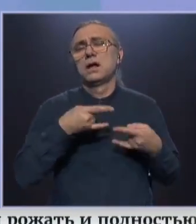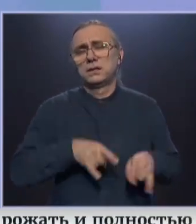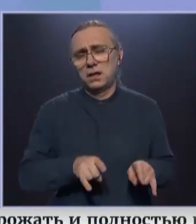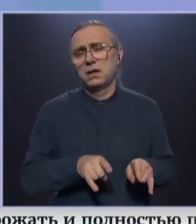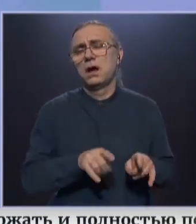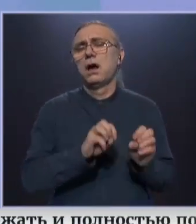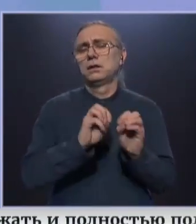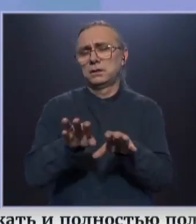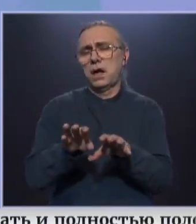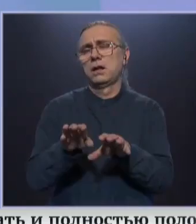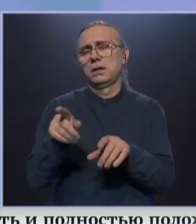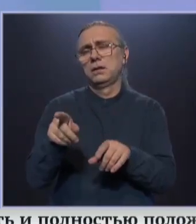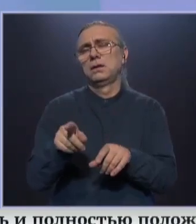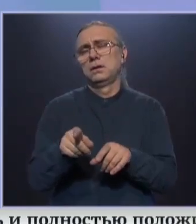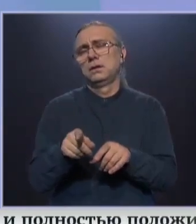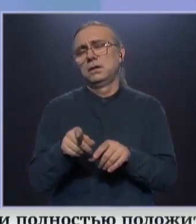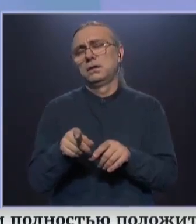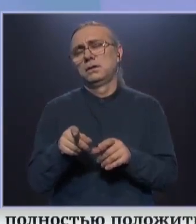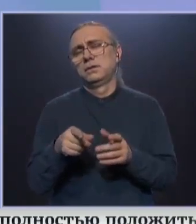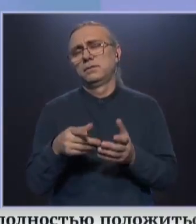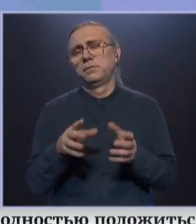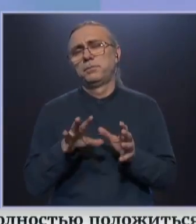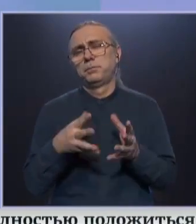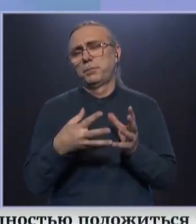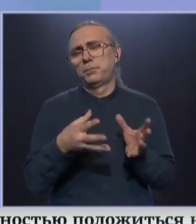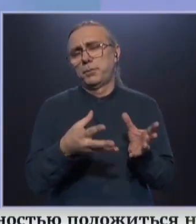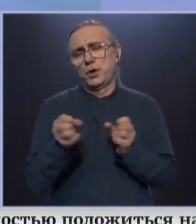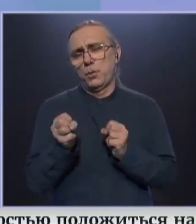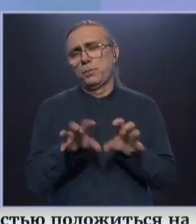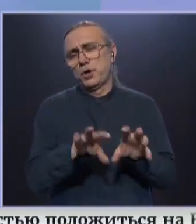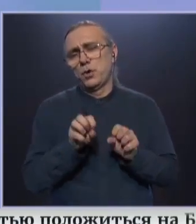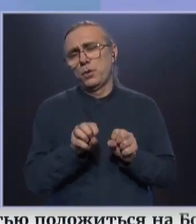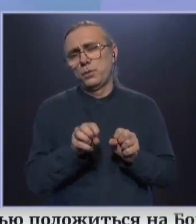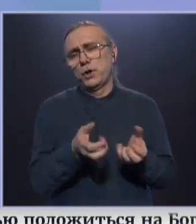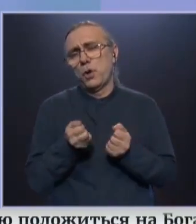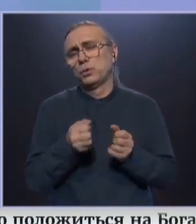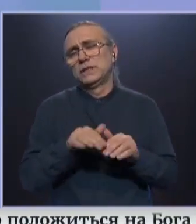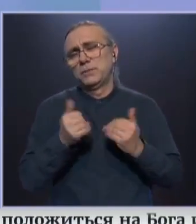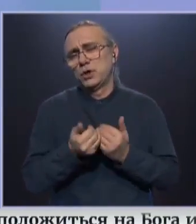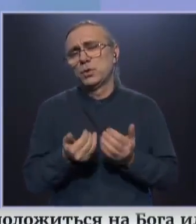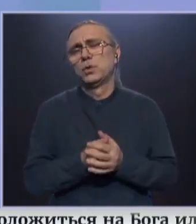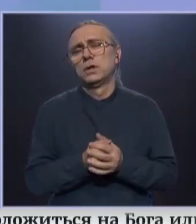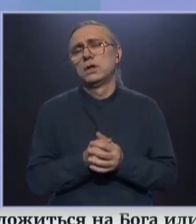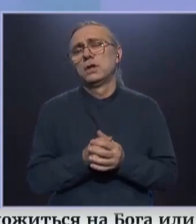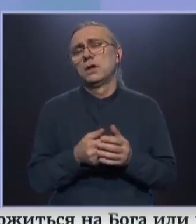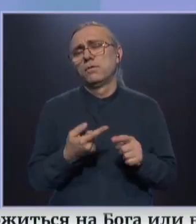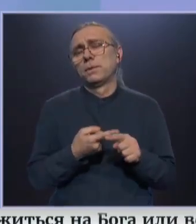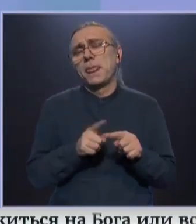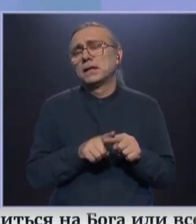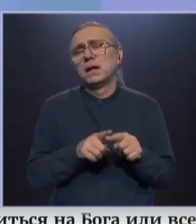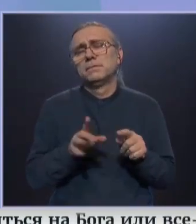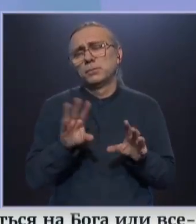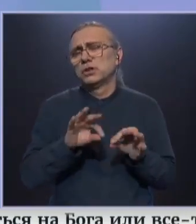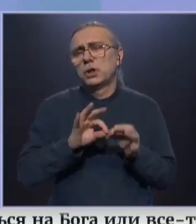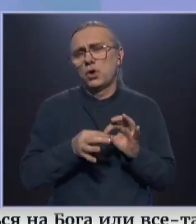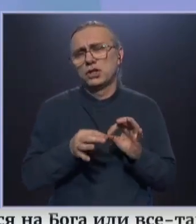он сейчас их воспитывает. Ага. Да, просто вот молодец, замечательный человек. Но это очень сложный